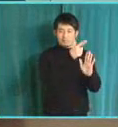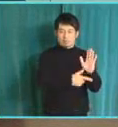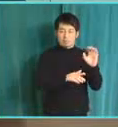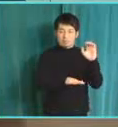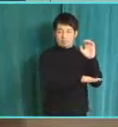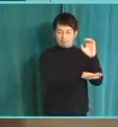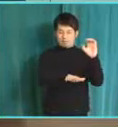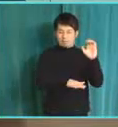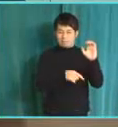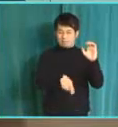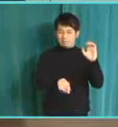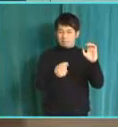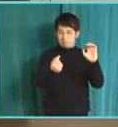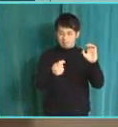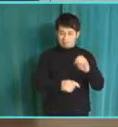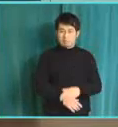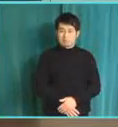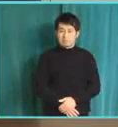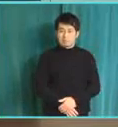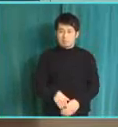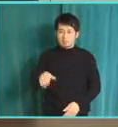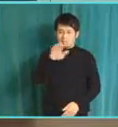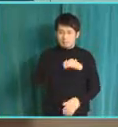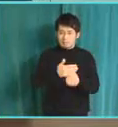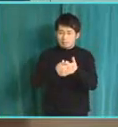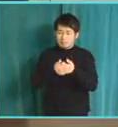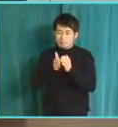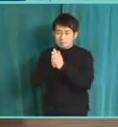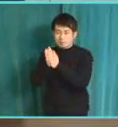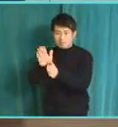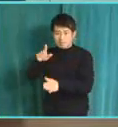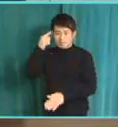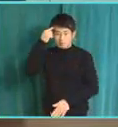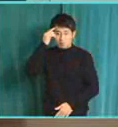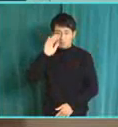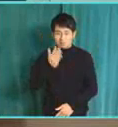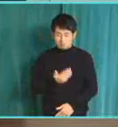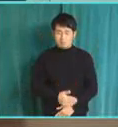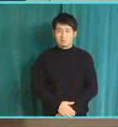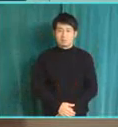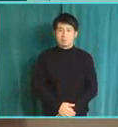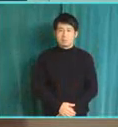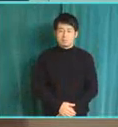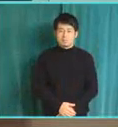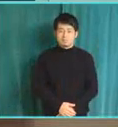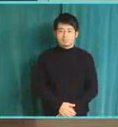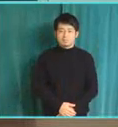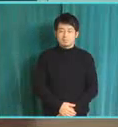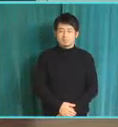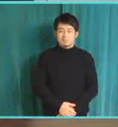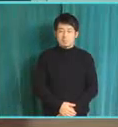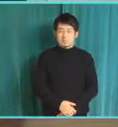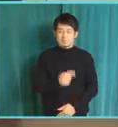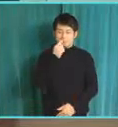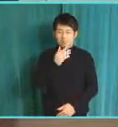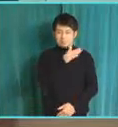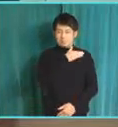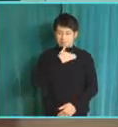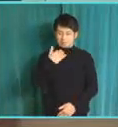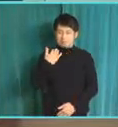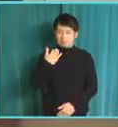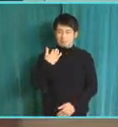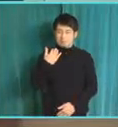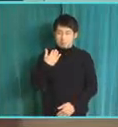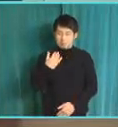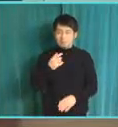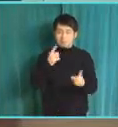そうですね、ちょっとお願いすることも多くなってくるかもしれないんですけども、はい、働き方改革も含めてね、い